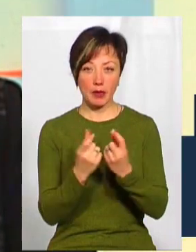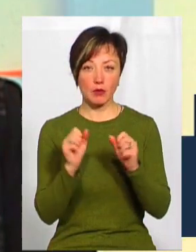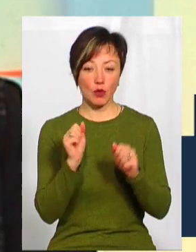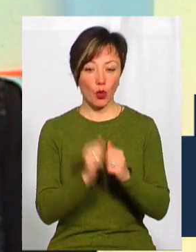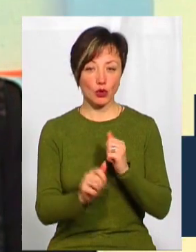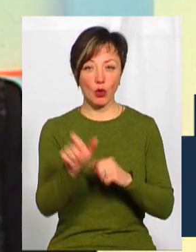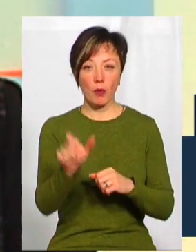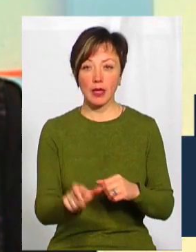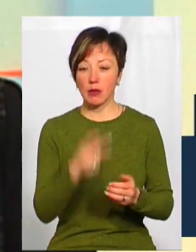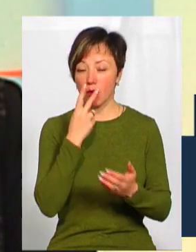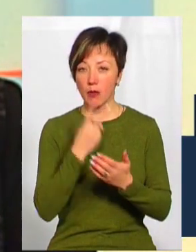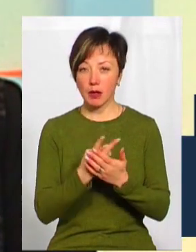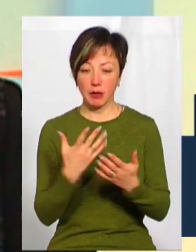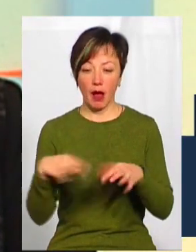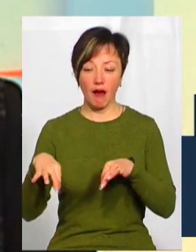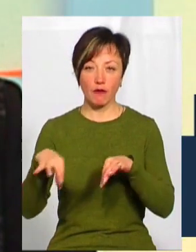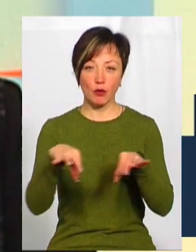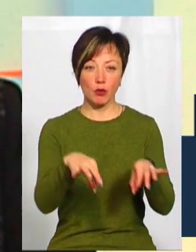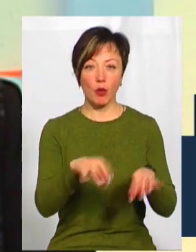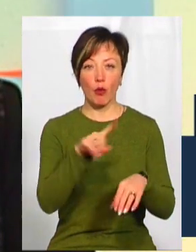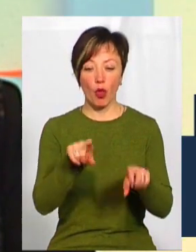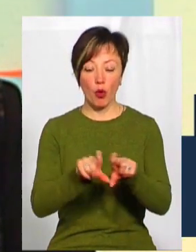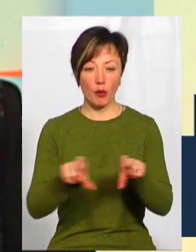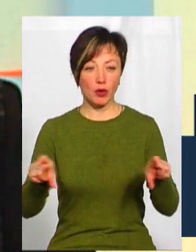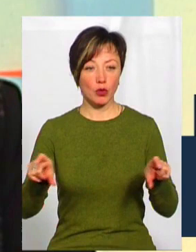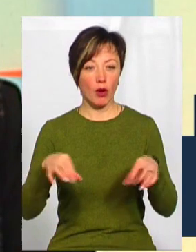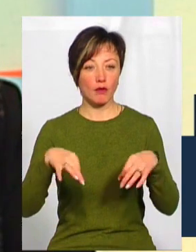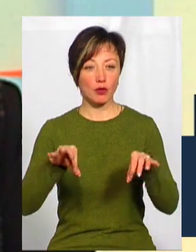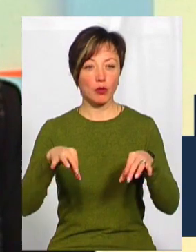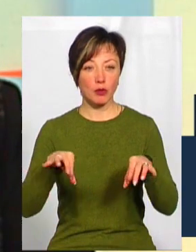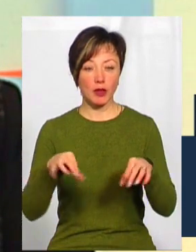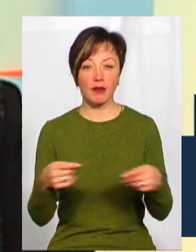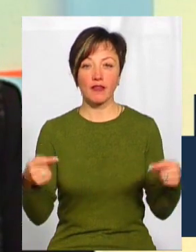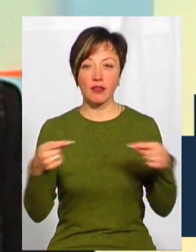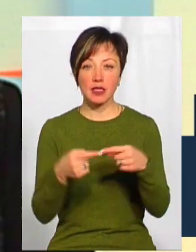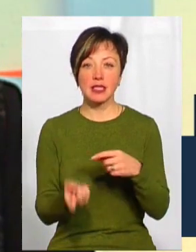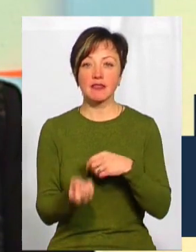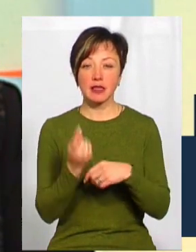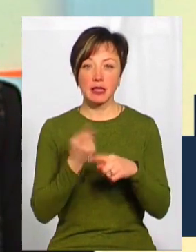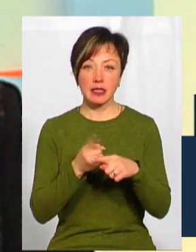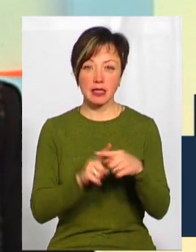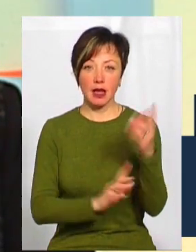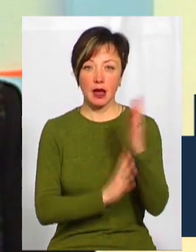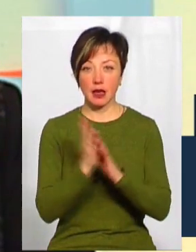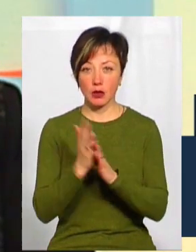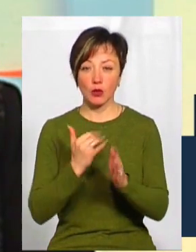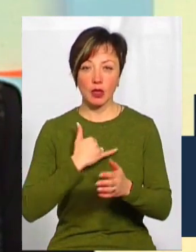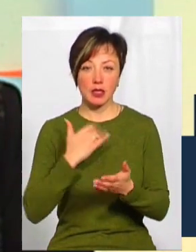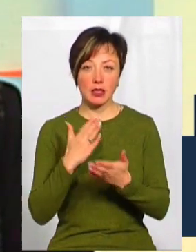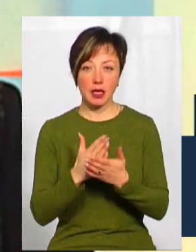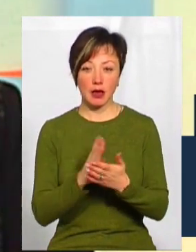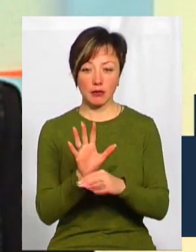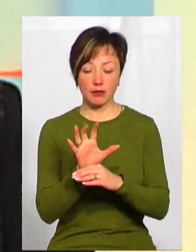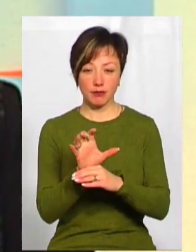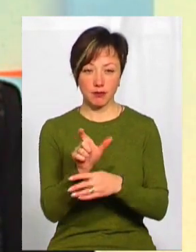кожен громадянин побачити. Їде автомобіль, навіть по номеру автомобіля, визначити, звідки цей ліс, чи він крадений. До речі, у нас є